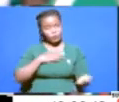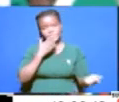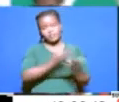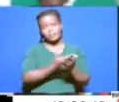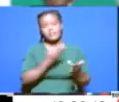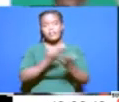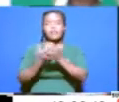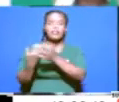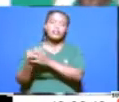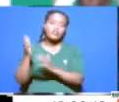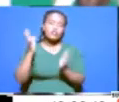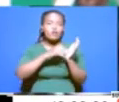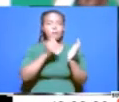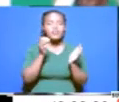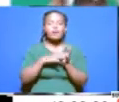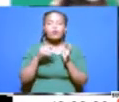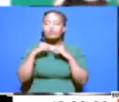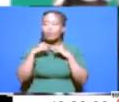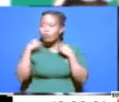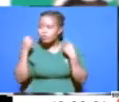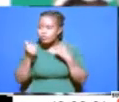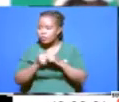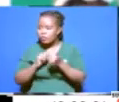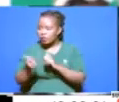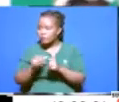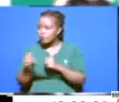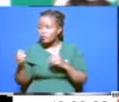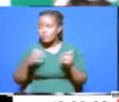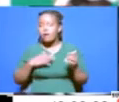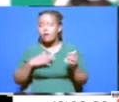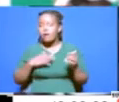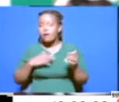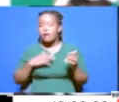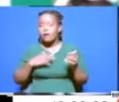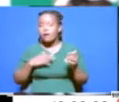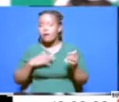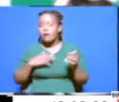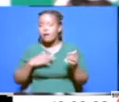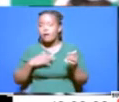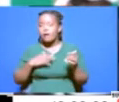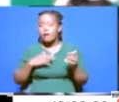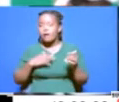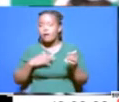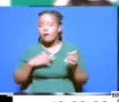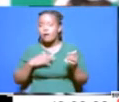Machakos for holding the competition, and I would like to continue playing more Safaricom Tour events.